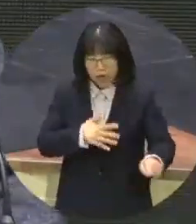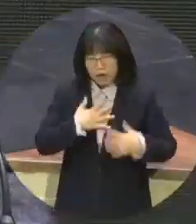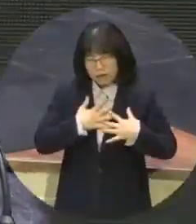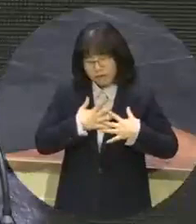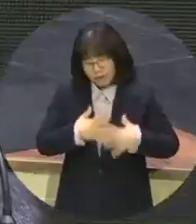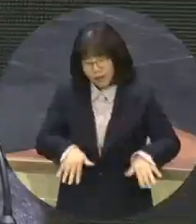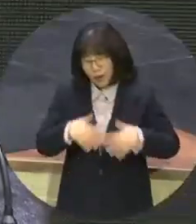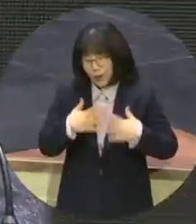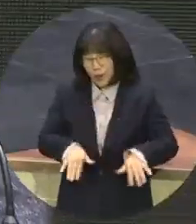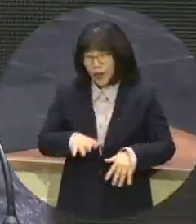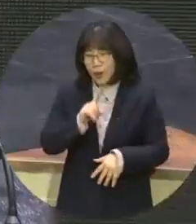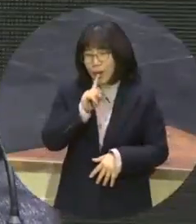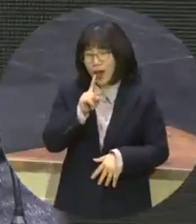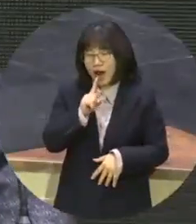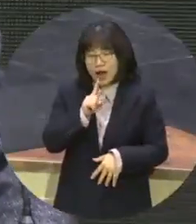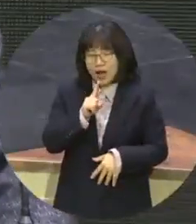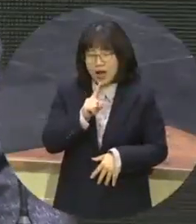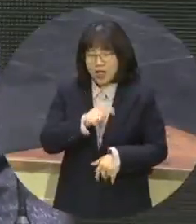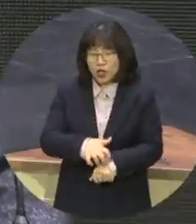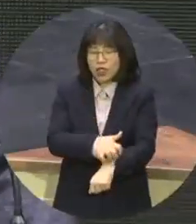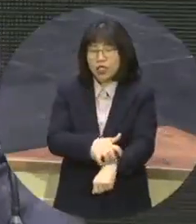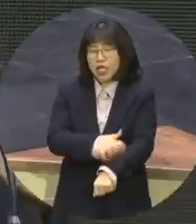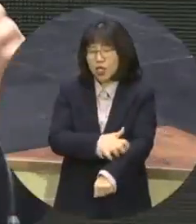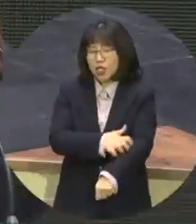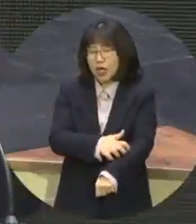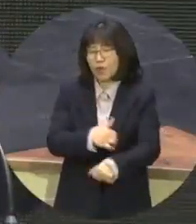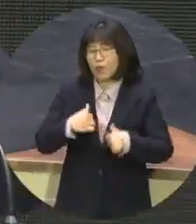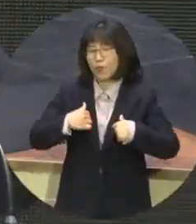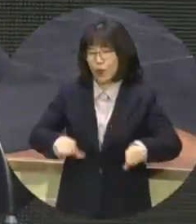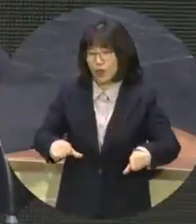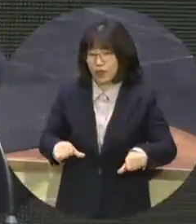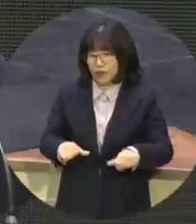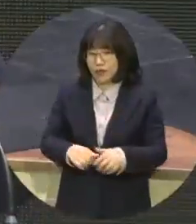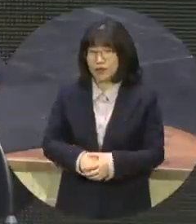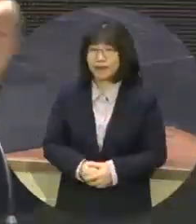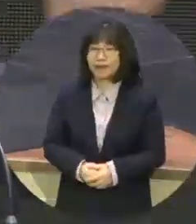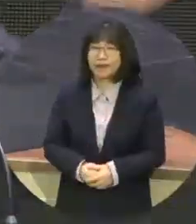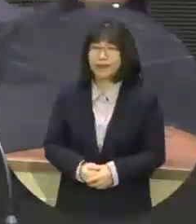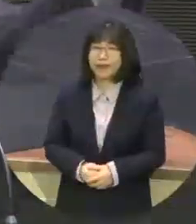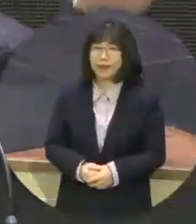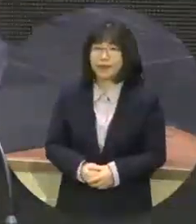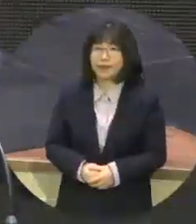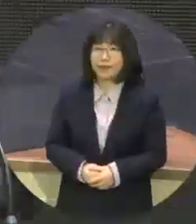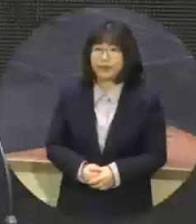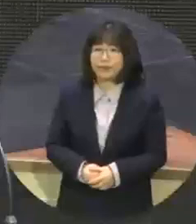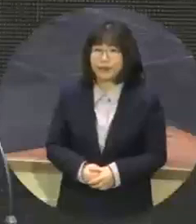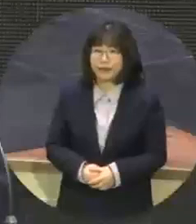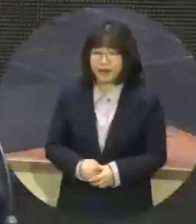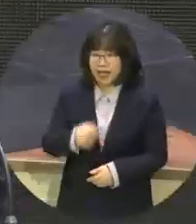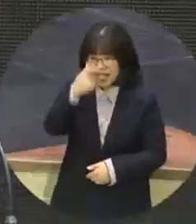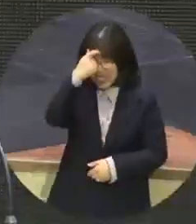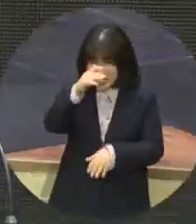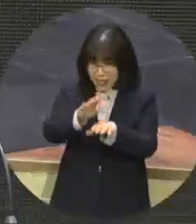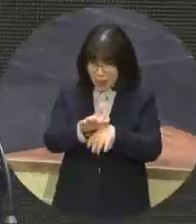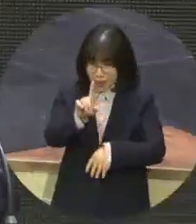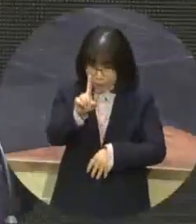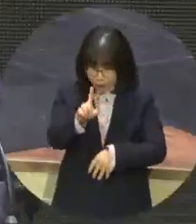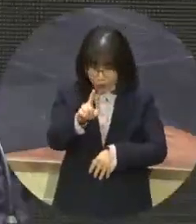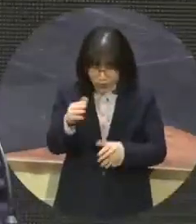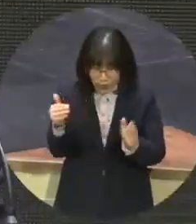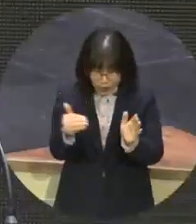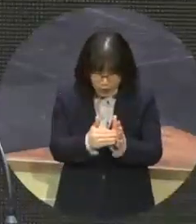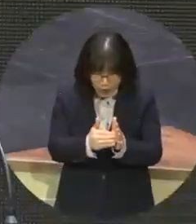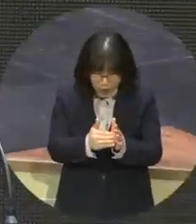피곤하고 바쁜데 이 교회 아주 귀찮네. 보통 교회는 그래요. 절대 없어. 한번 예배드리면 싹 가고